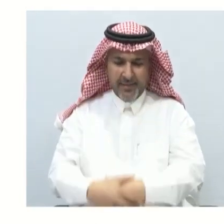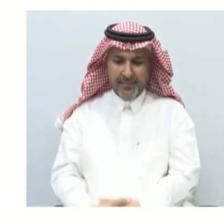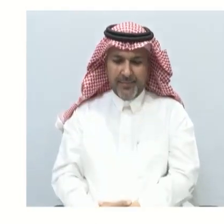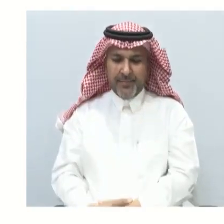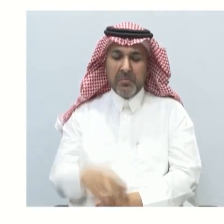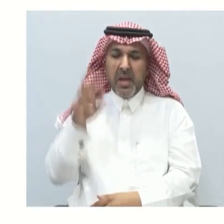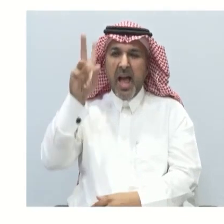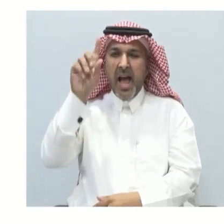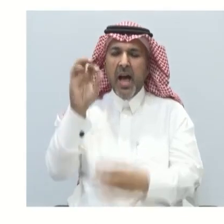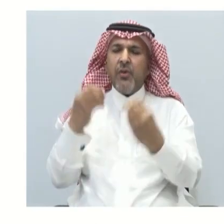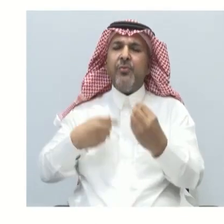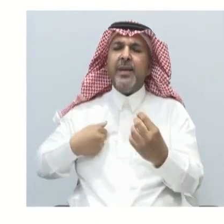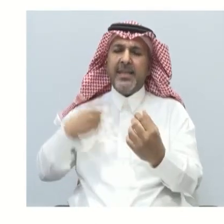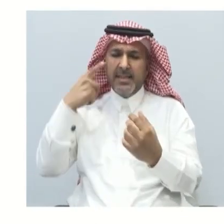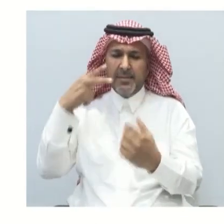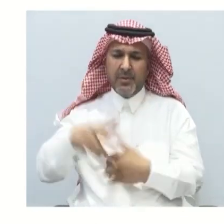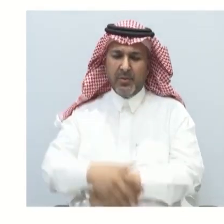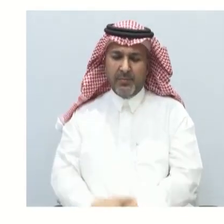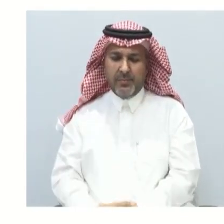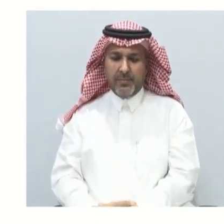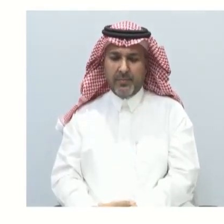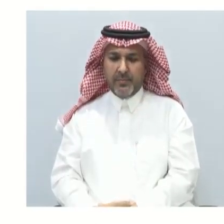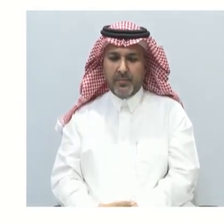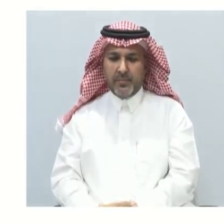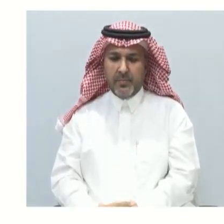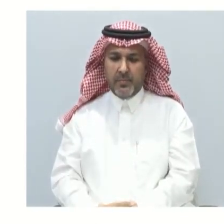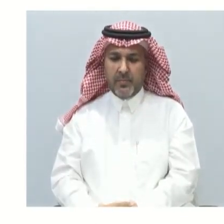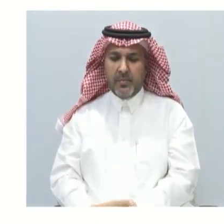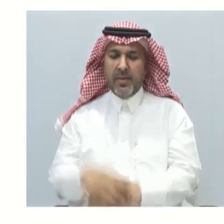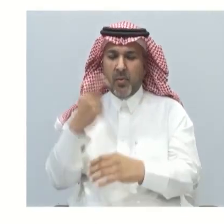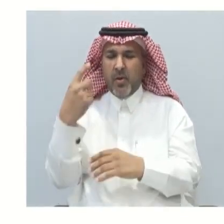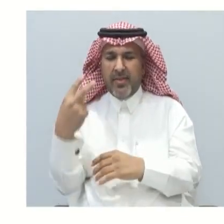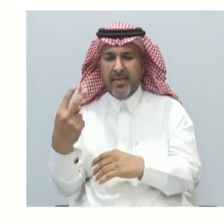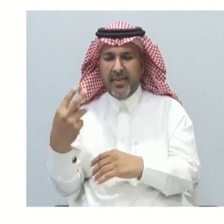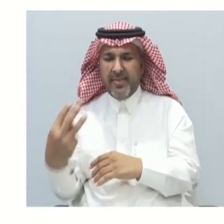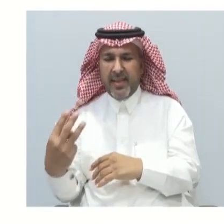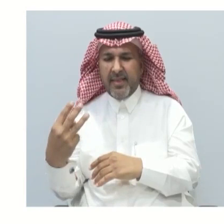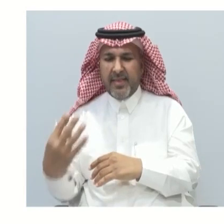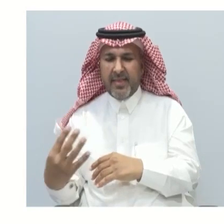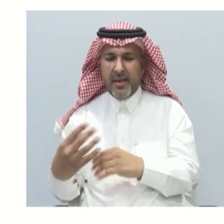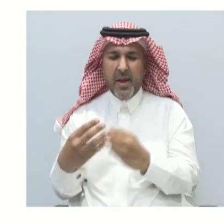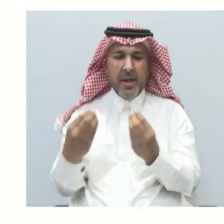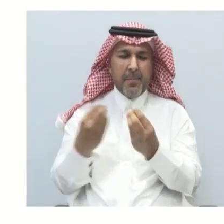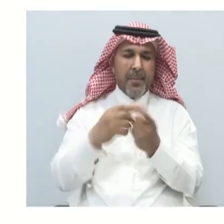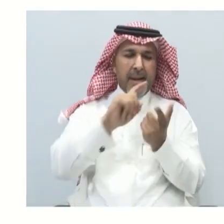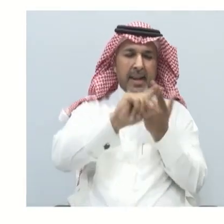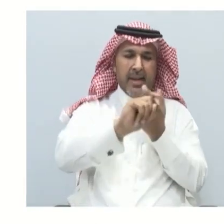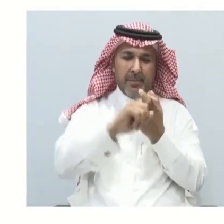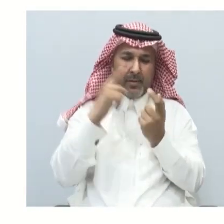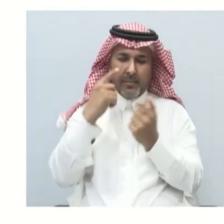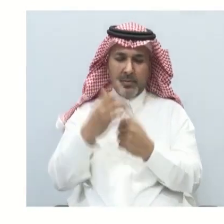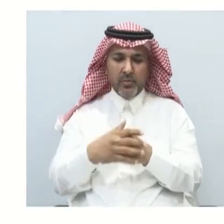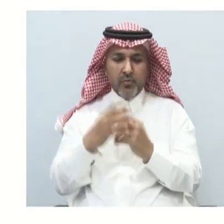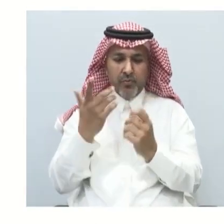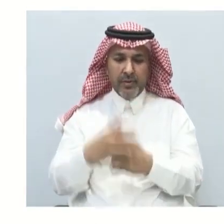يعني خلونا نقول نحط ارقام مثلا قلنا هذه رقم واحد وهذه رقم اين وهذه رقم لاثه وهذه رقم اربعه وهذه رقم خمسه